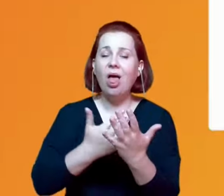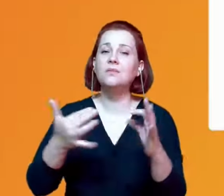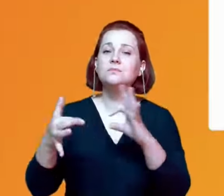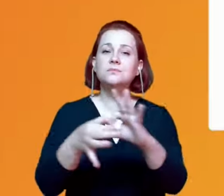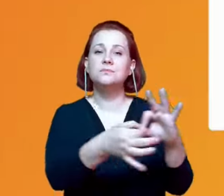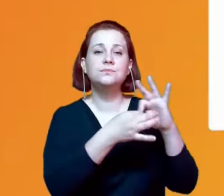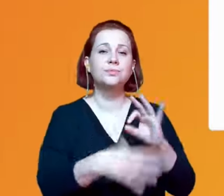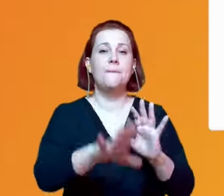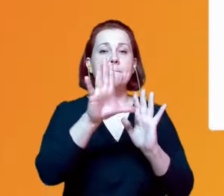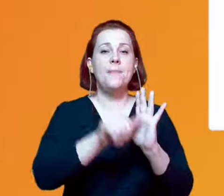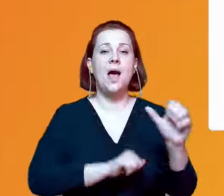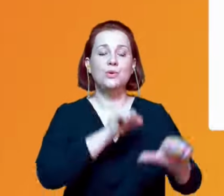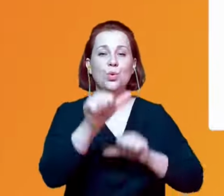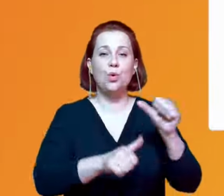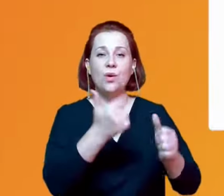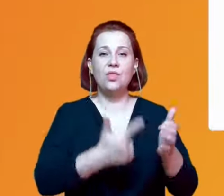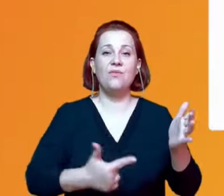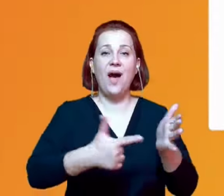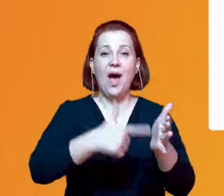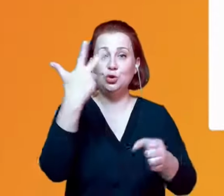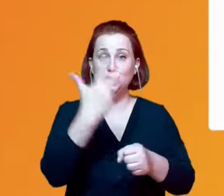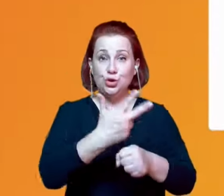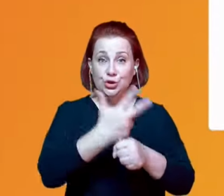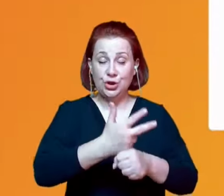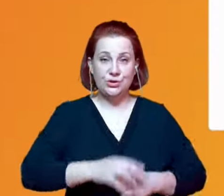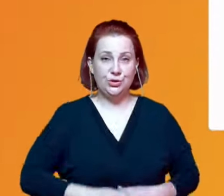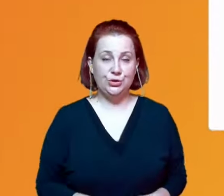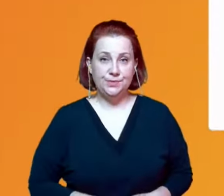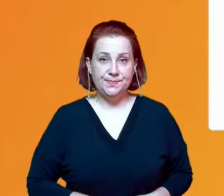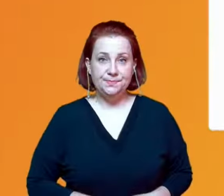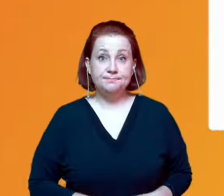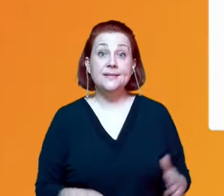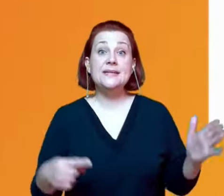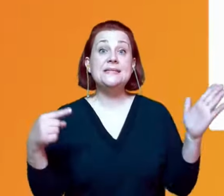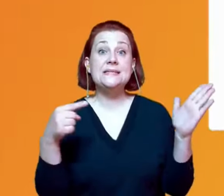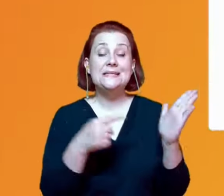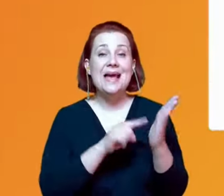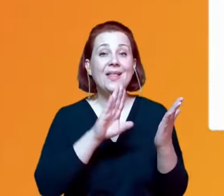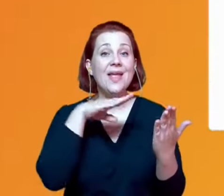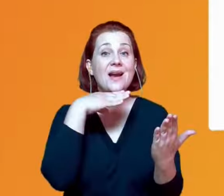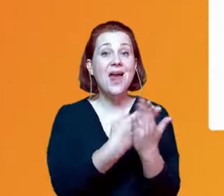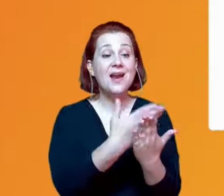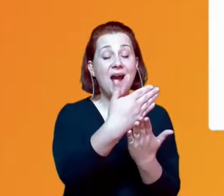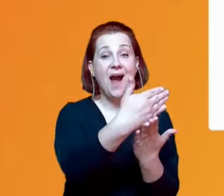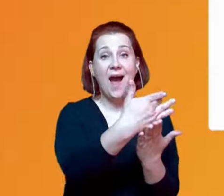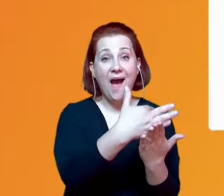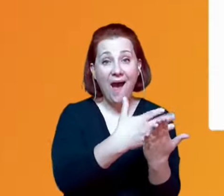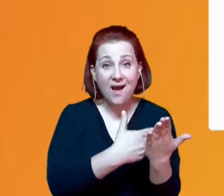miast roku 2030. Celem tej deklaracji było